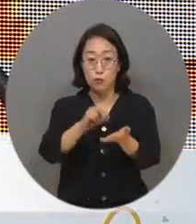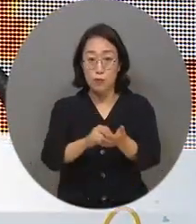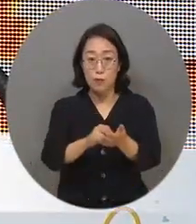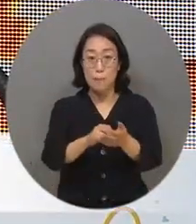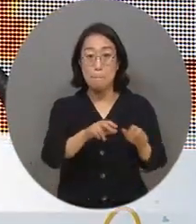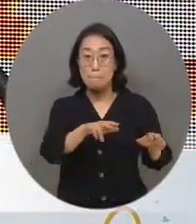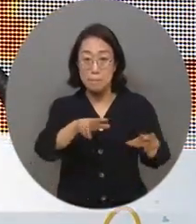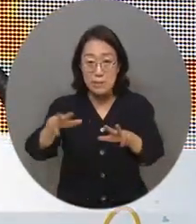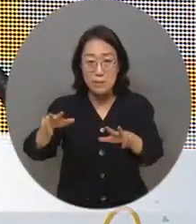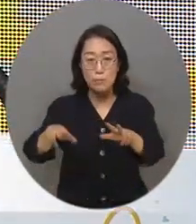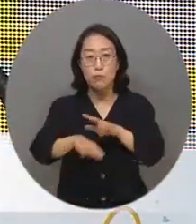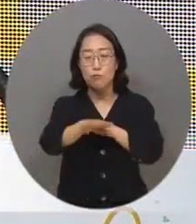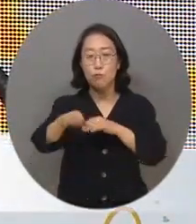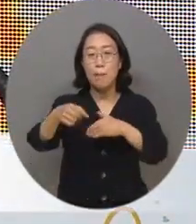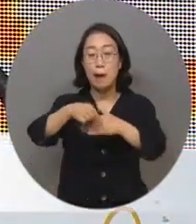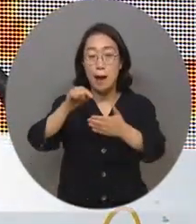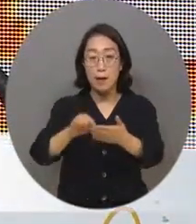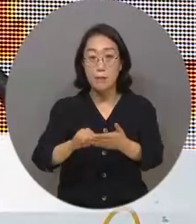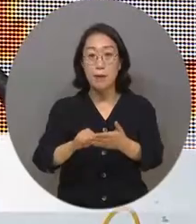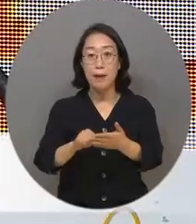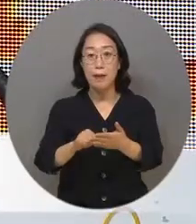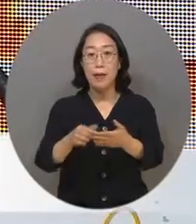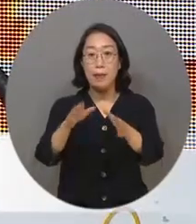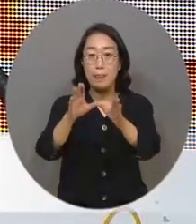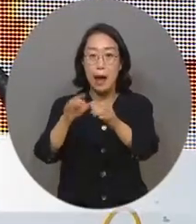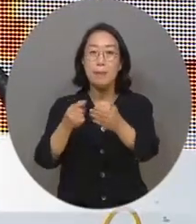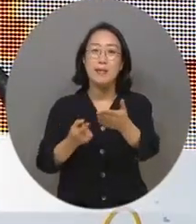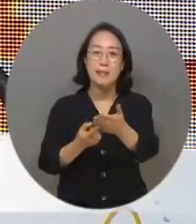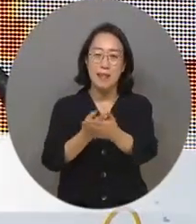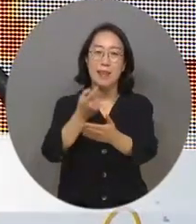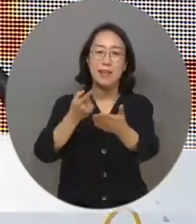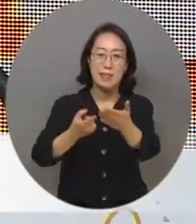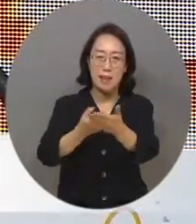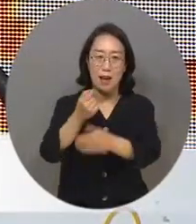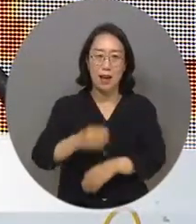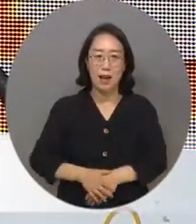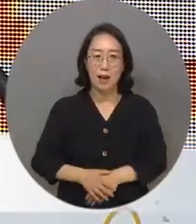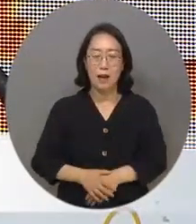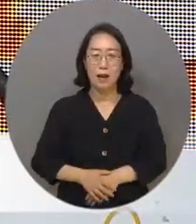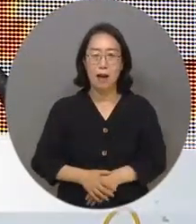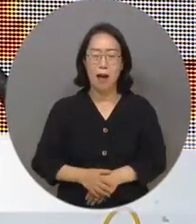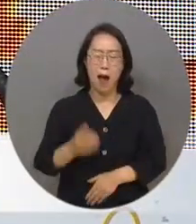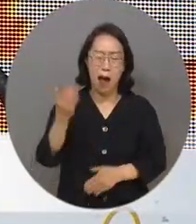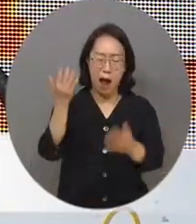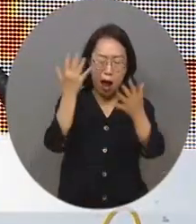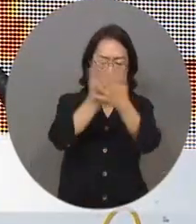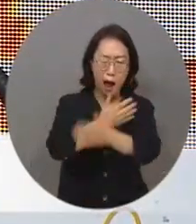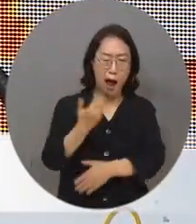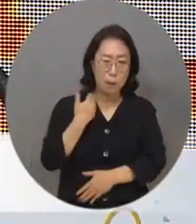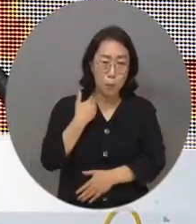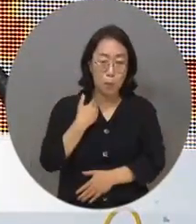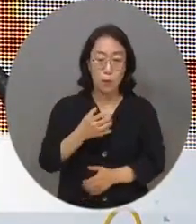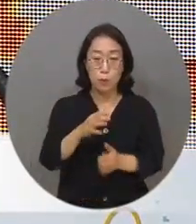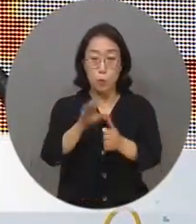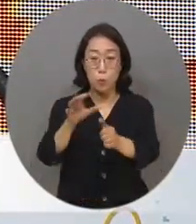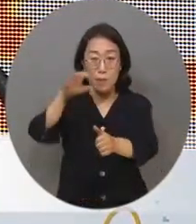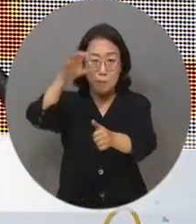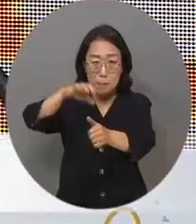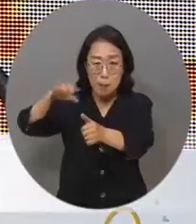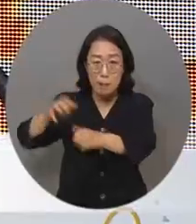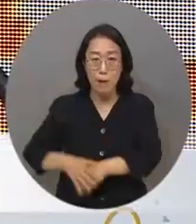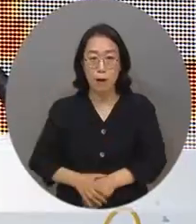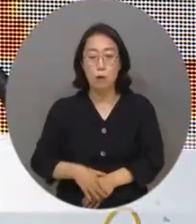바로 지금 우리 마음의 나비를 새기다입니다 은폐된 노인학대 발굴을 위해 우리 주변에 어르신들에게